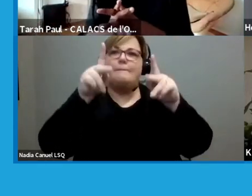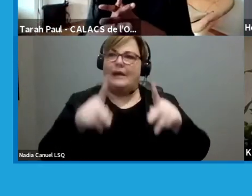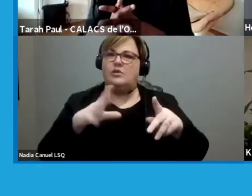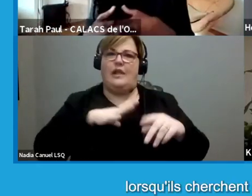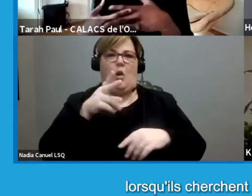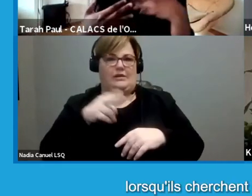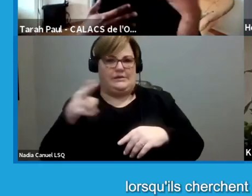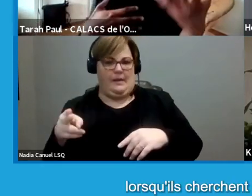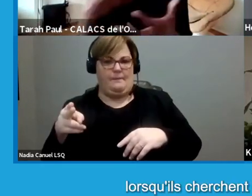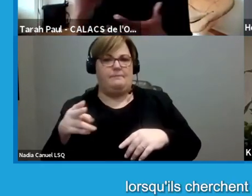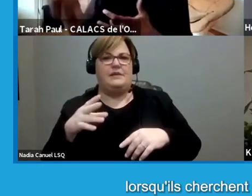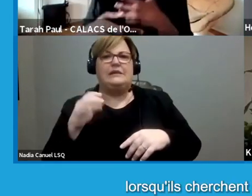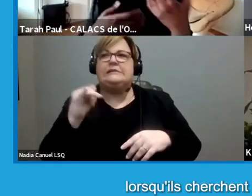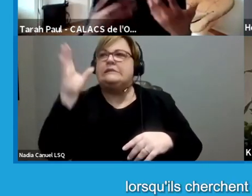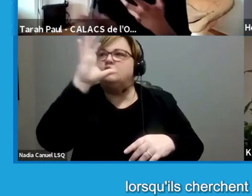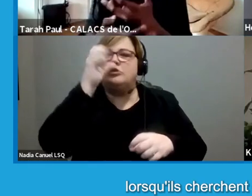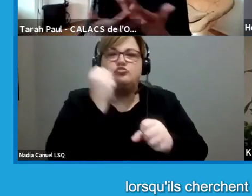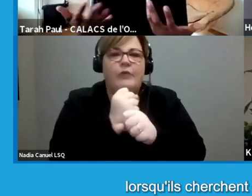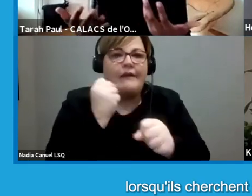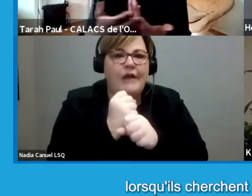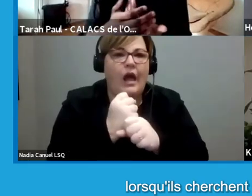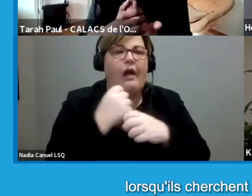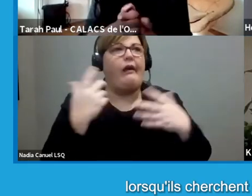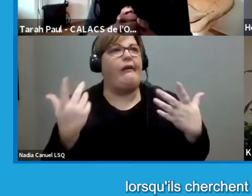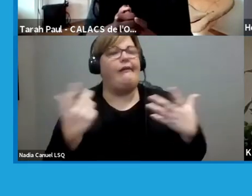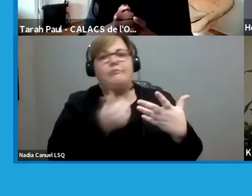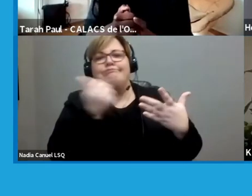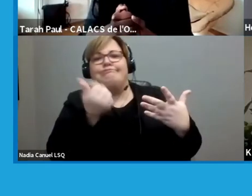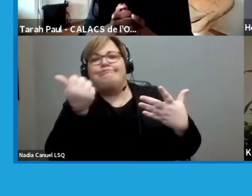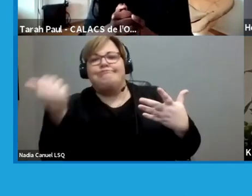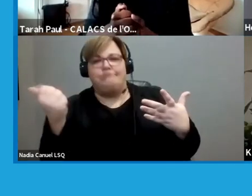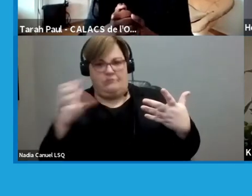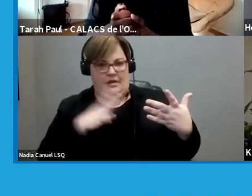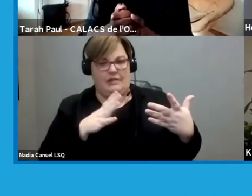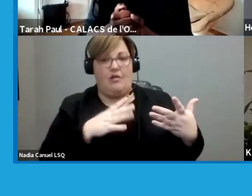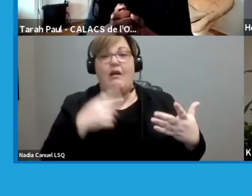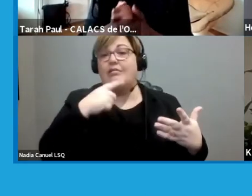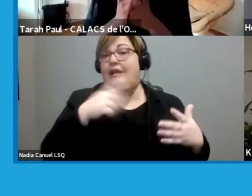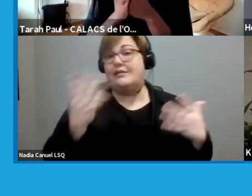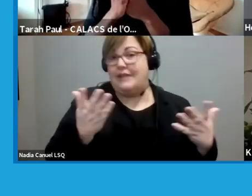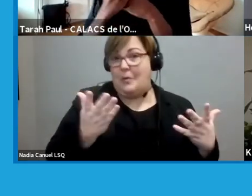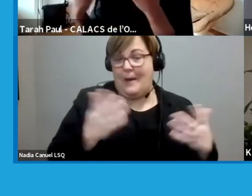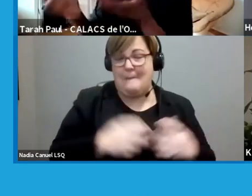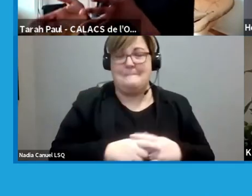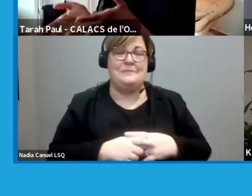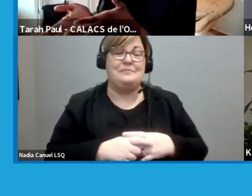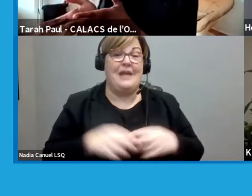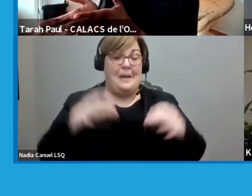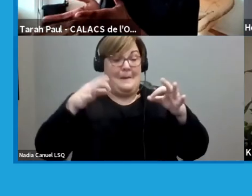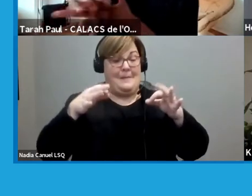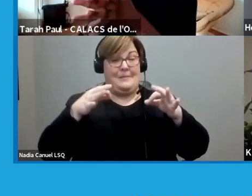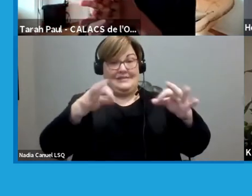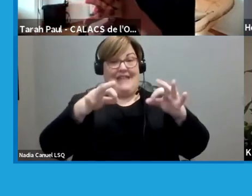handicap lorsqu'ils cherchent de l'employabilité ou pour autres besoins. Et ce qui est intéressant, c'est que à travers